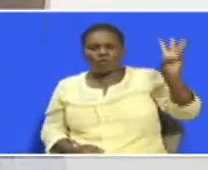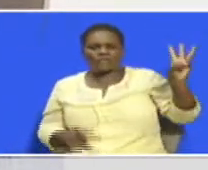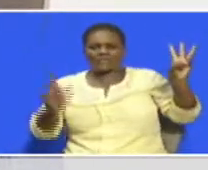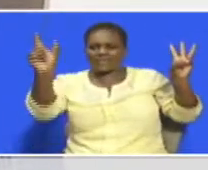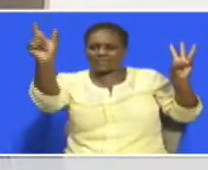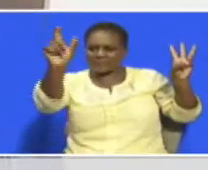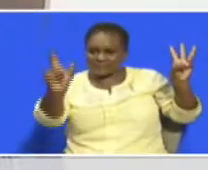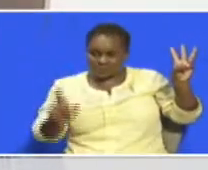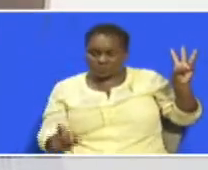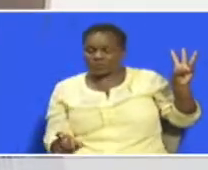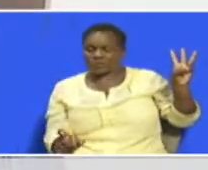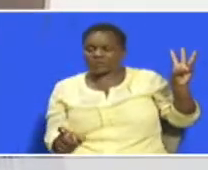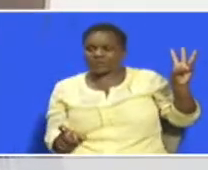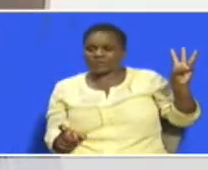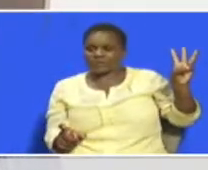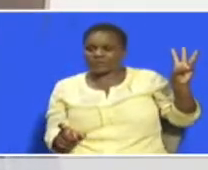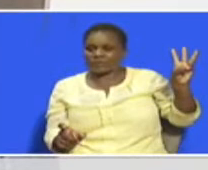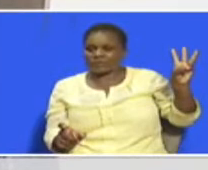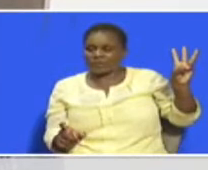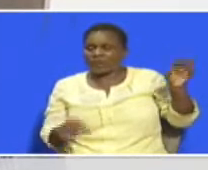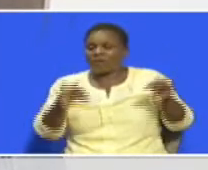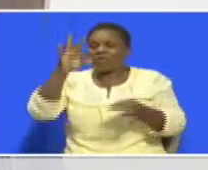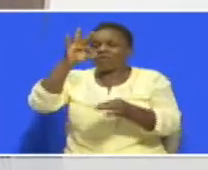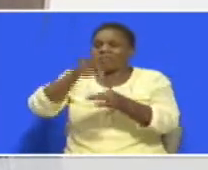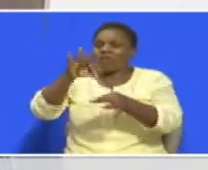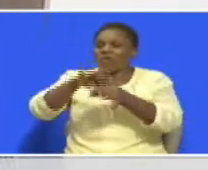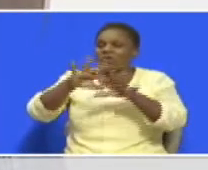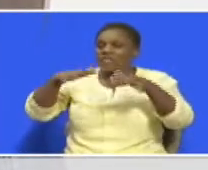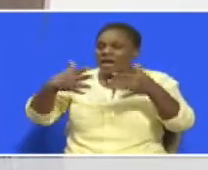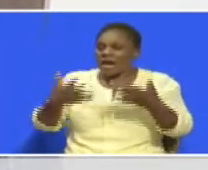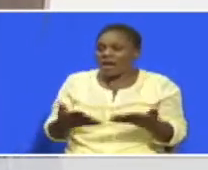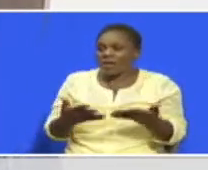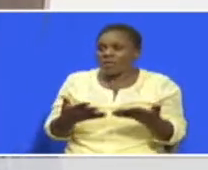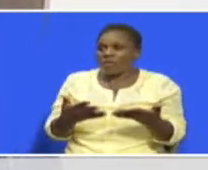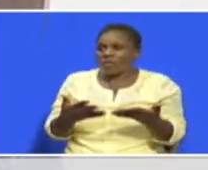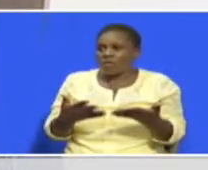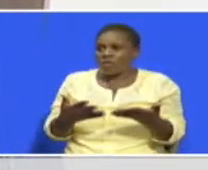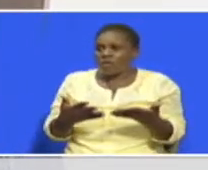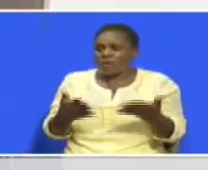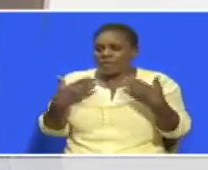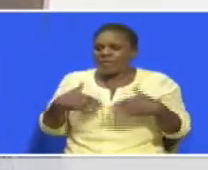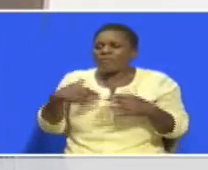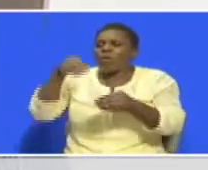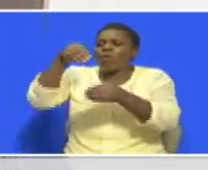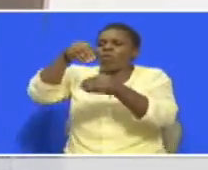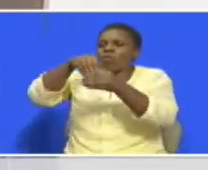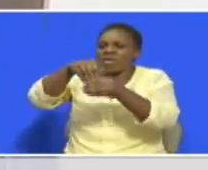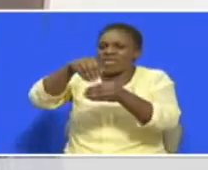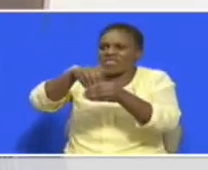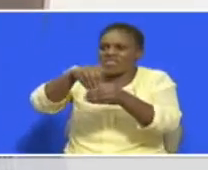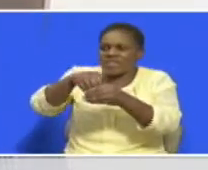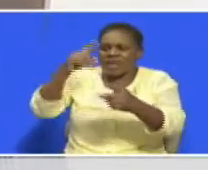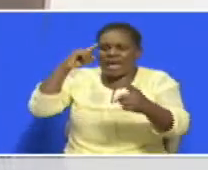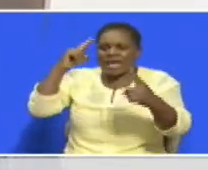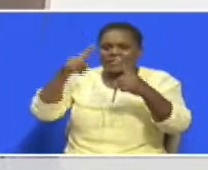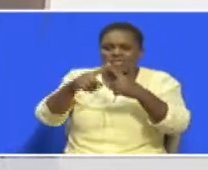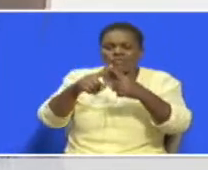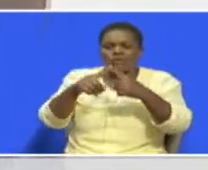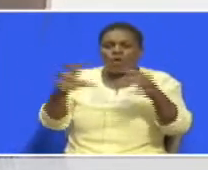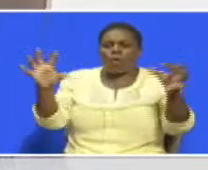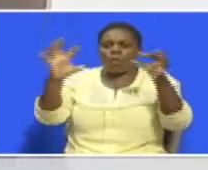is going to vote for those candidates who will be within the azmiola